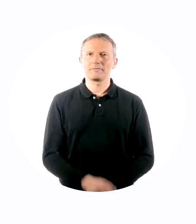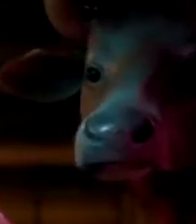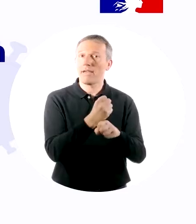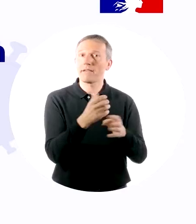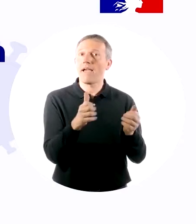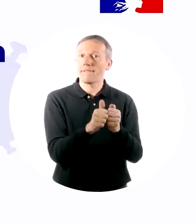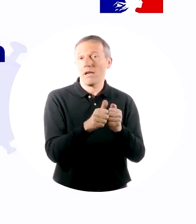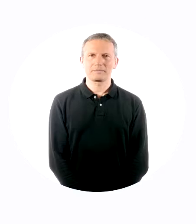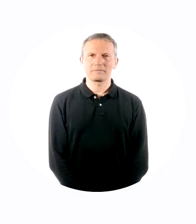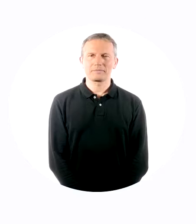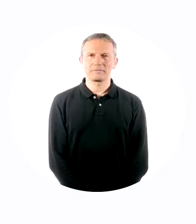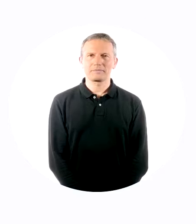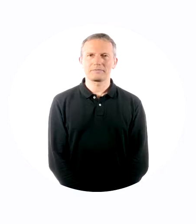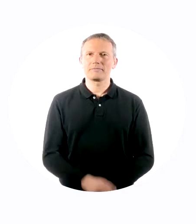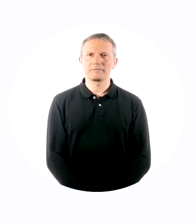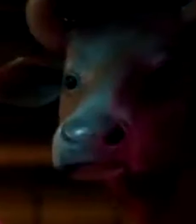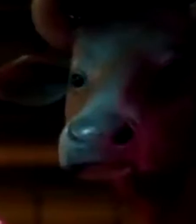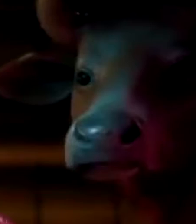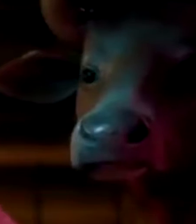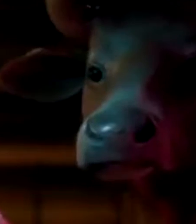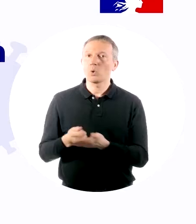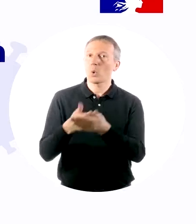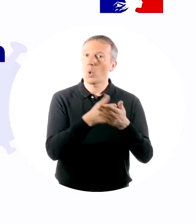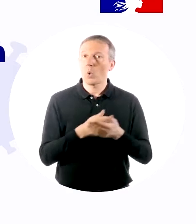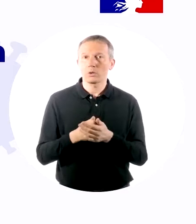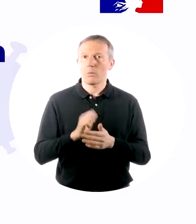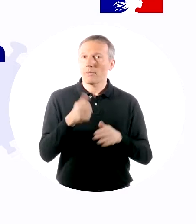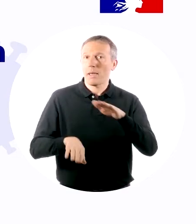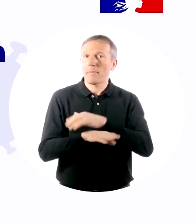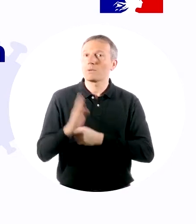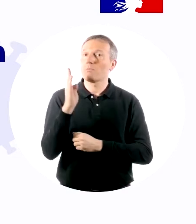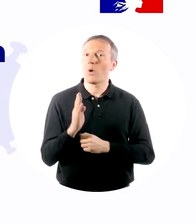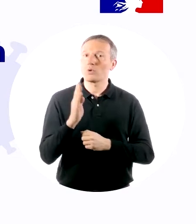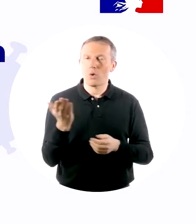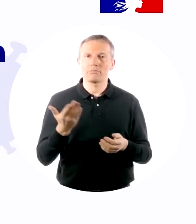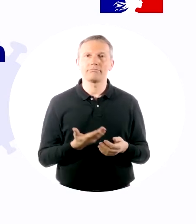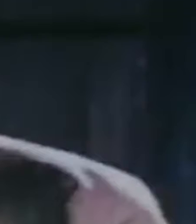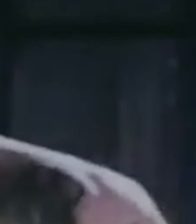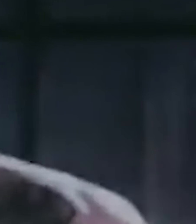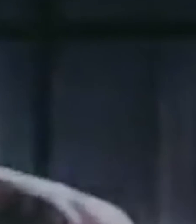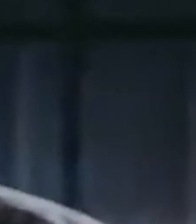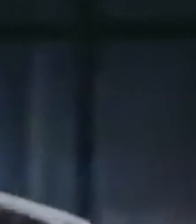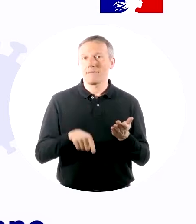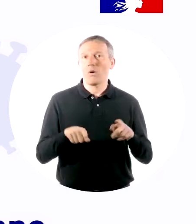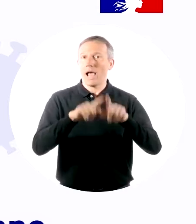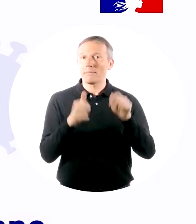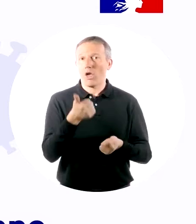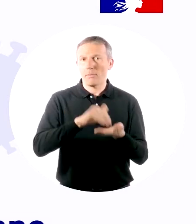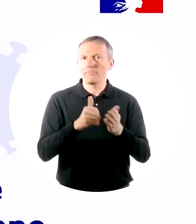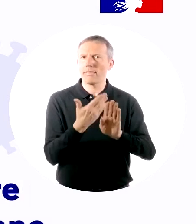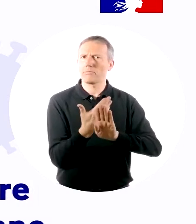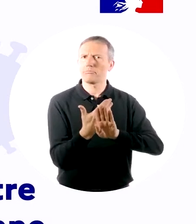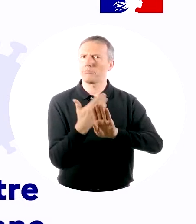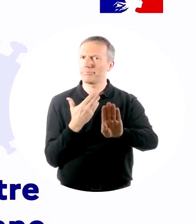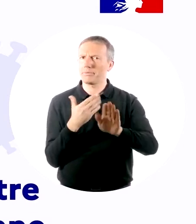faut toujours aller travailler. Et si tu le fais, faut toujours faire des courses de première nécessité. Seul.